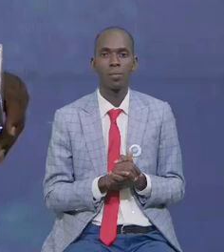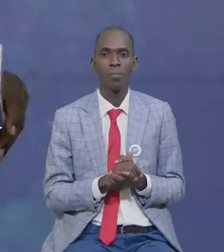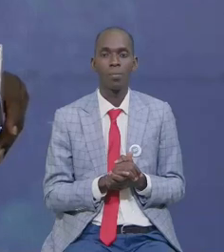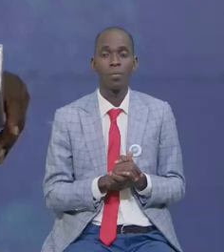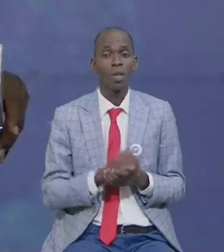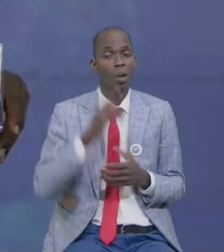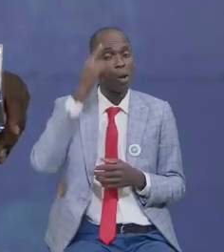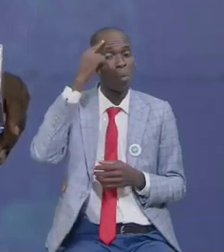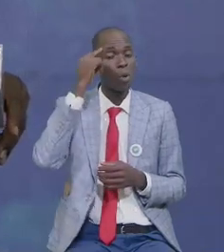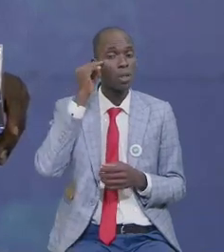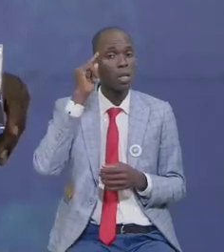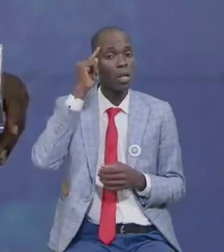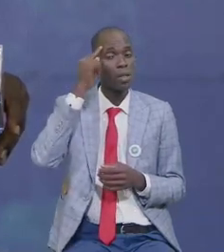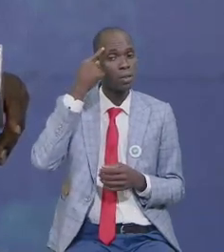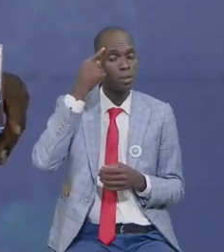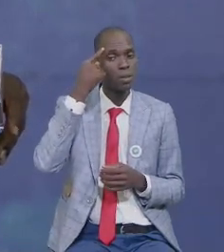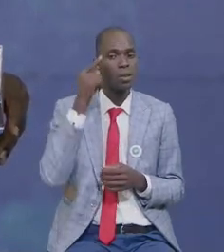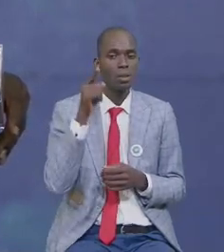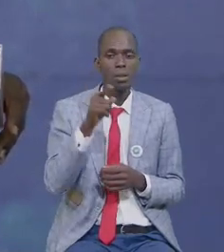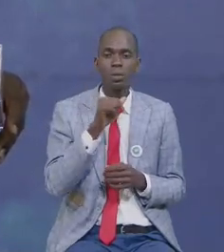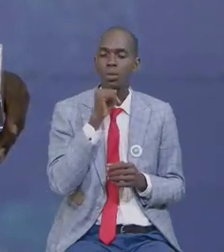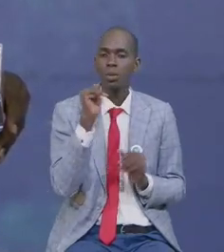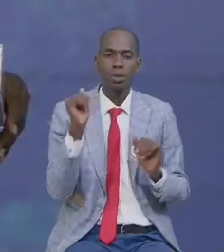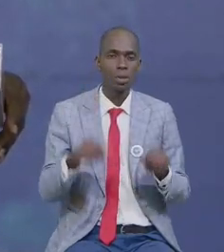Moïse a pensé qu'il ne pouvait pas.